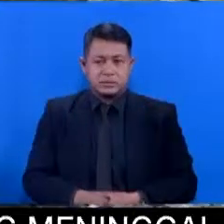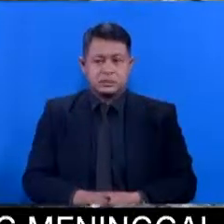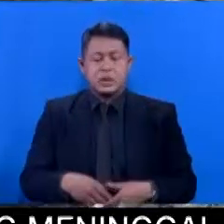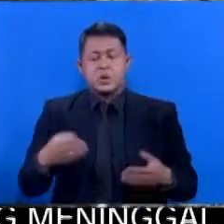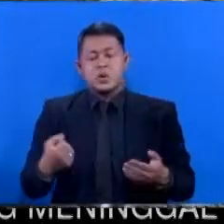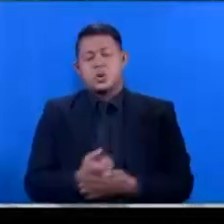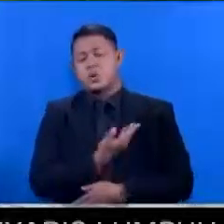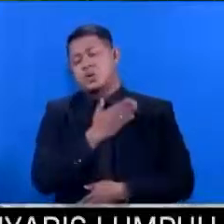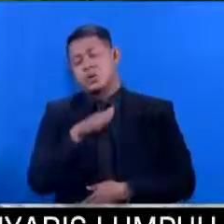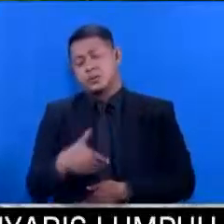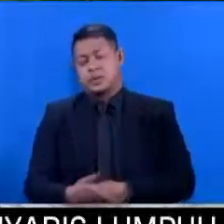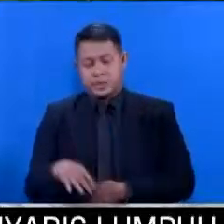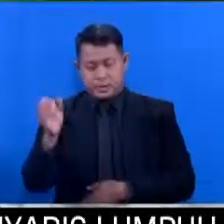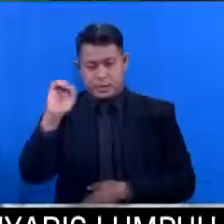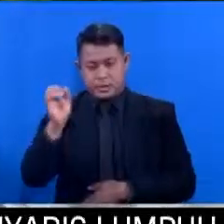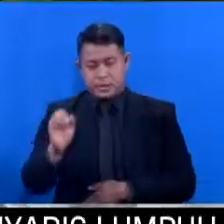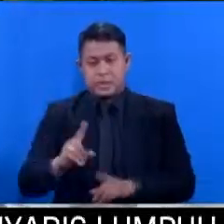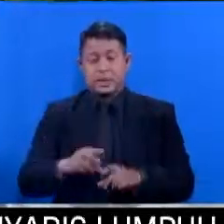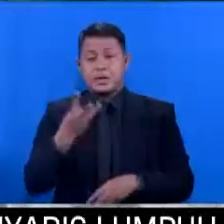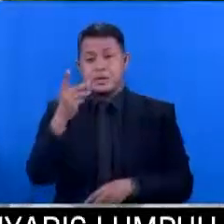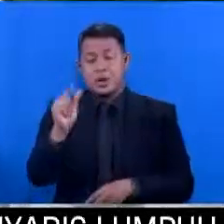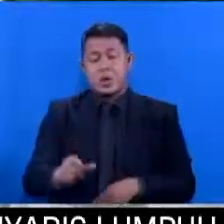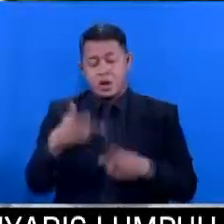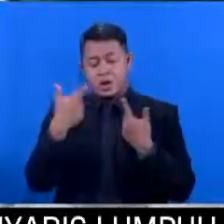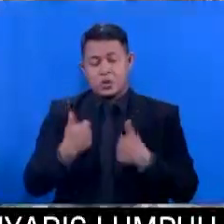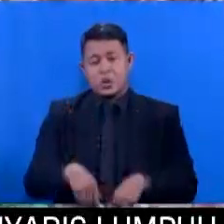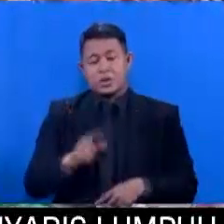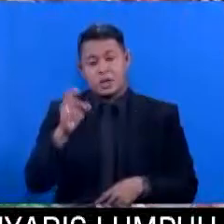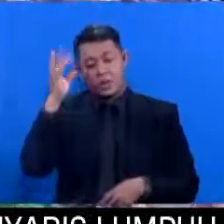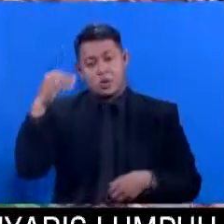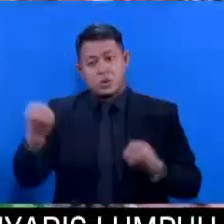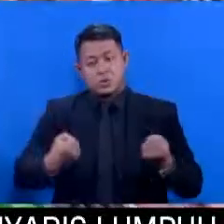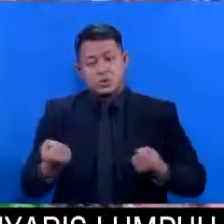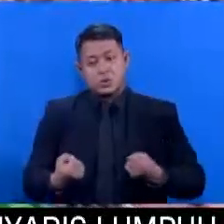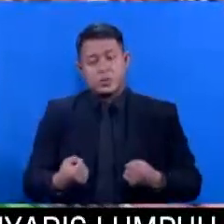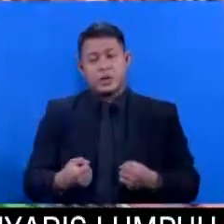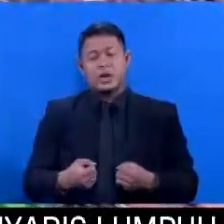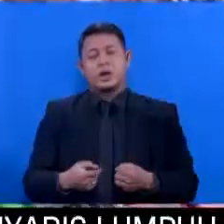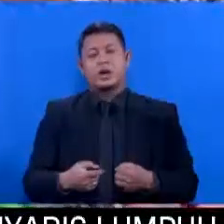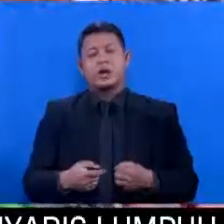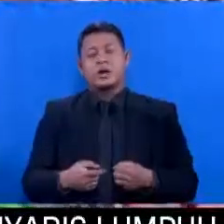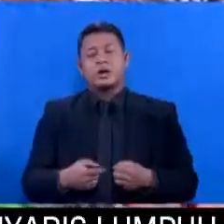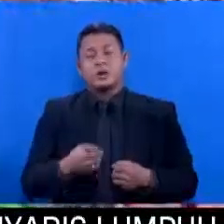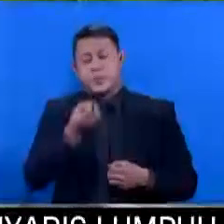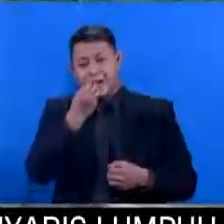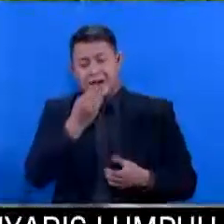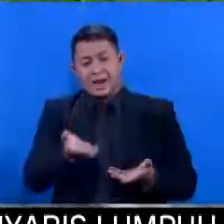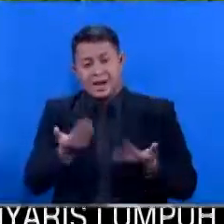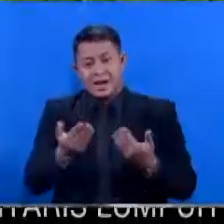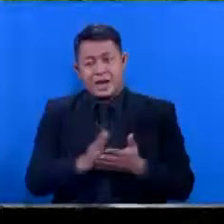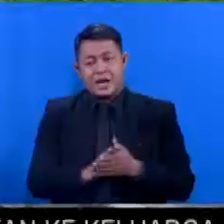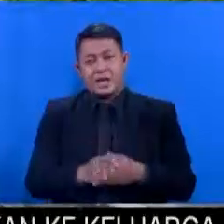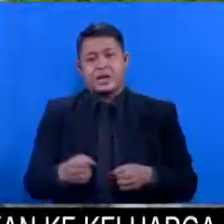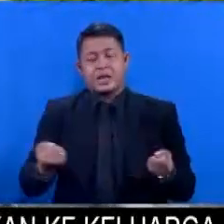Beruntung tidak ada korban jiwa dalam kecelakaan ini, namun tiga orang terluka, yaitu sopir dan kernet truk bermuatan snack, serta sopir truk Fuso.